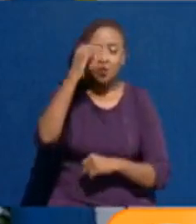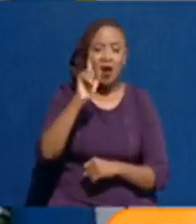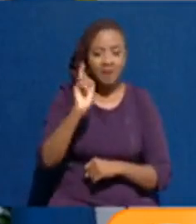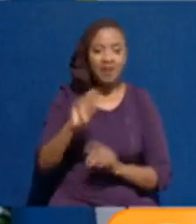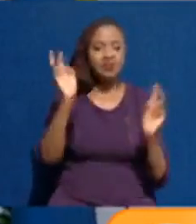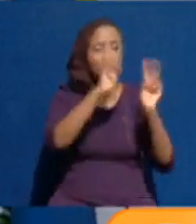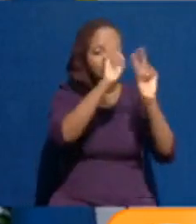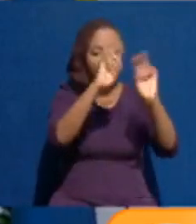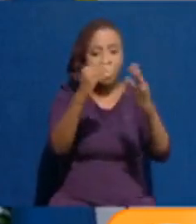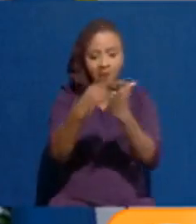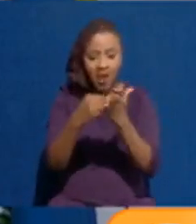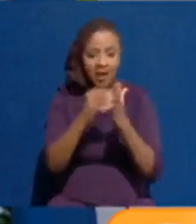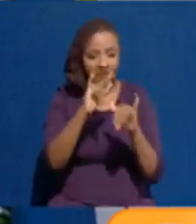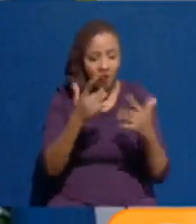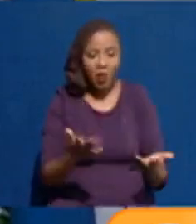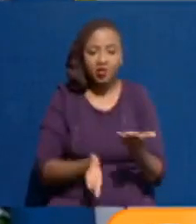tuzitafute. Kupitia